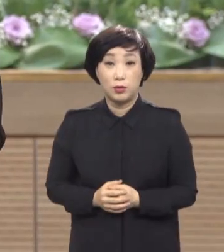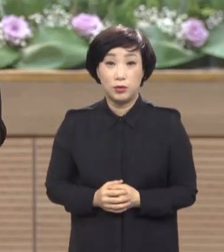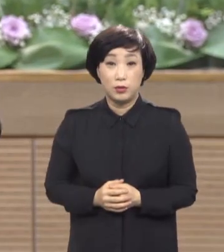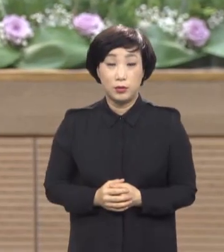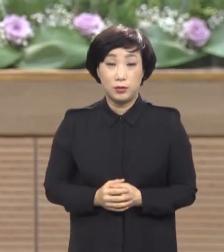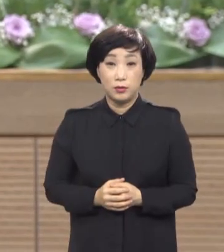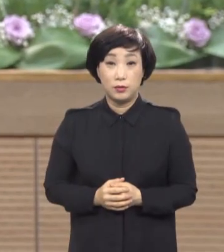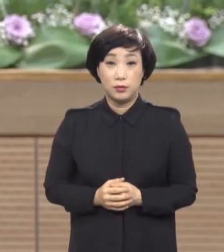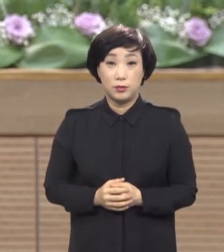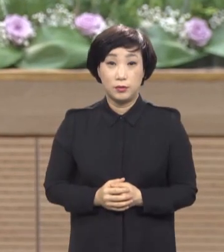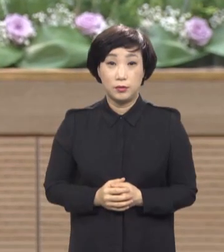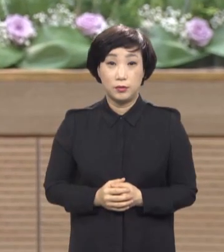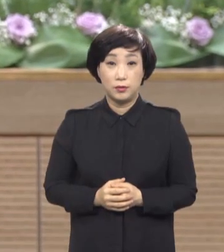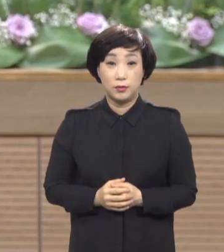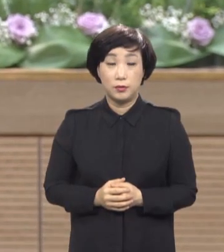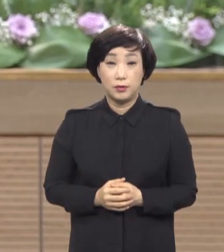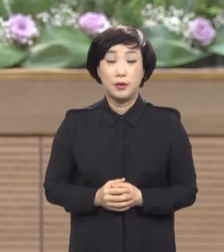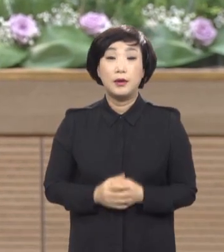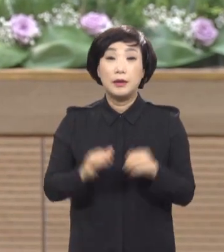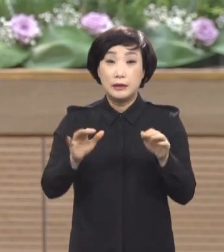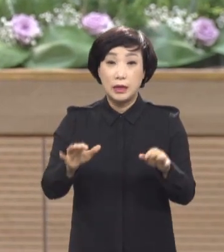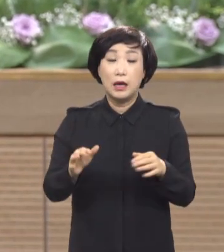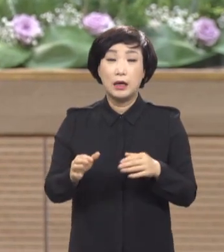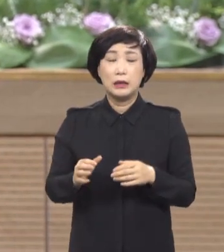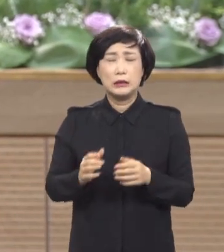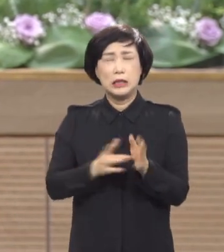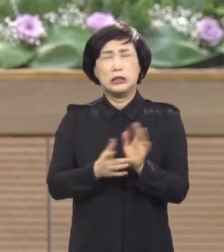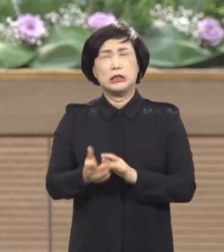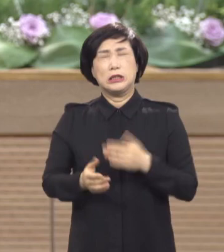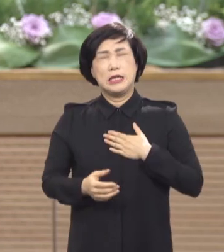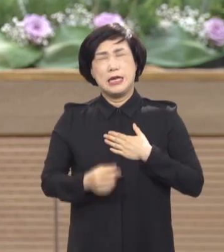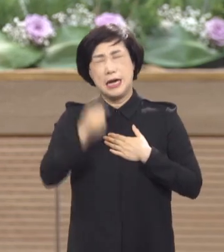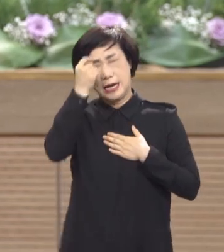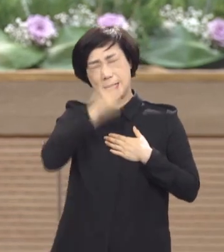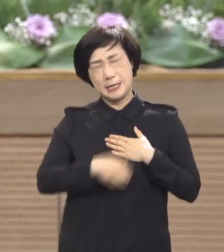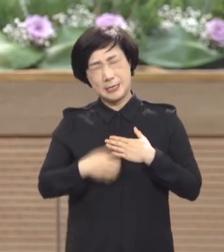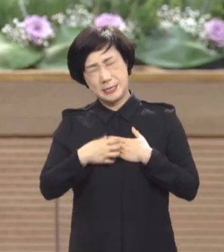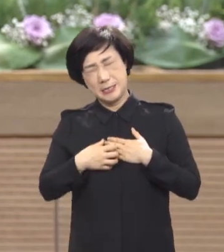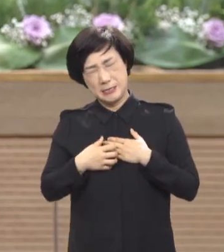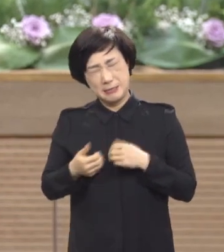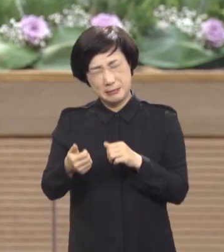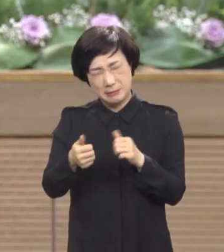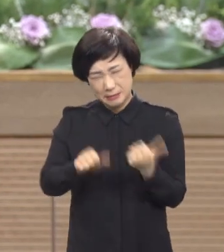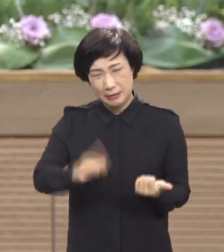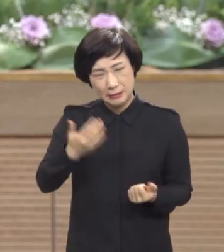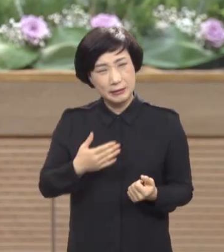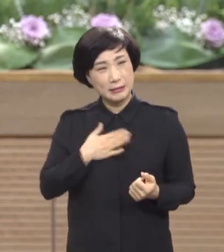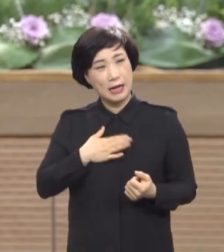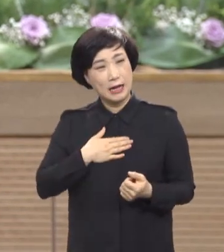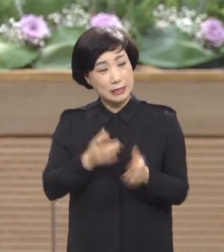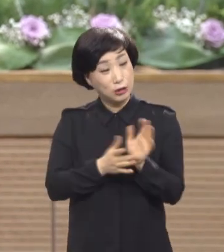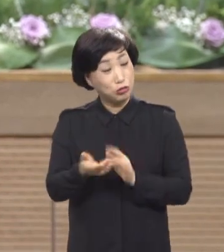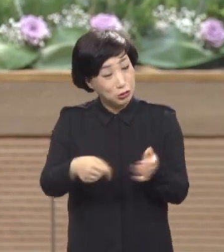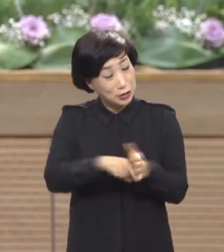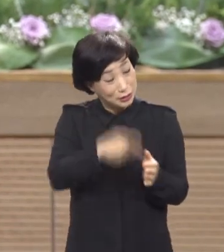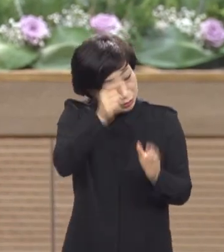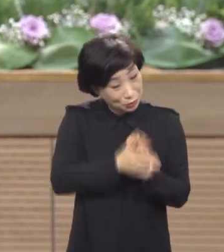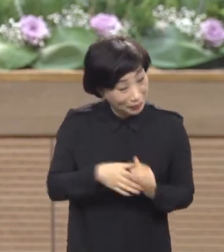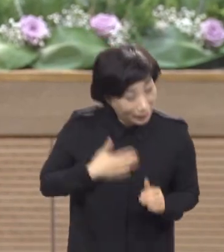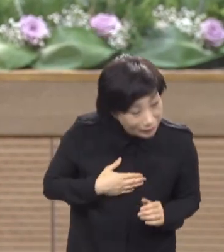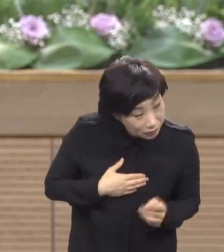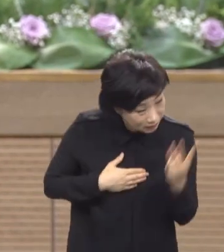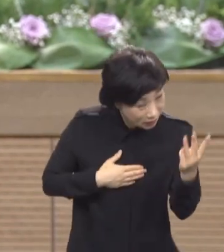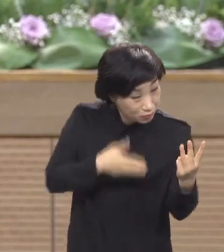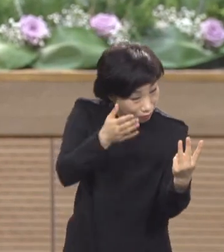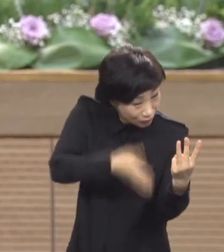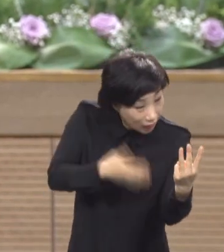내가 슬프다 죽게 되었더니 나 왜 기도 좀 해달라